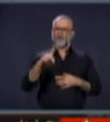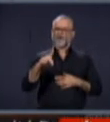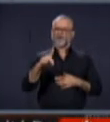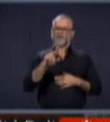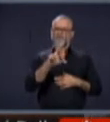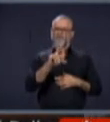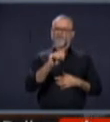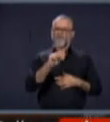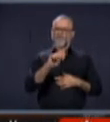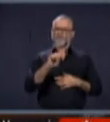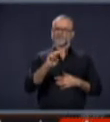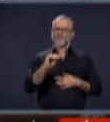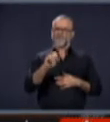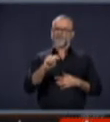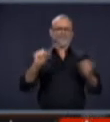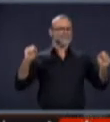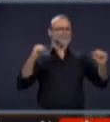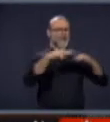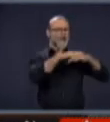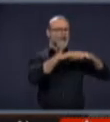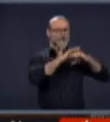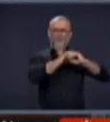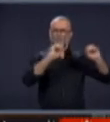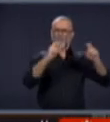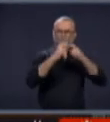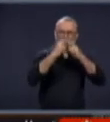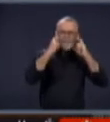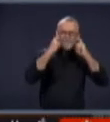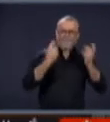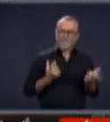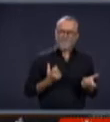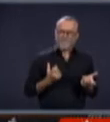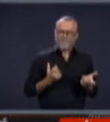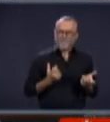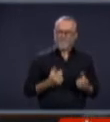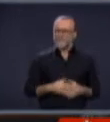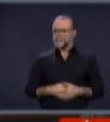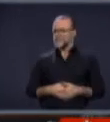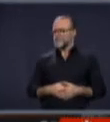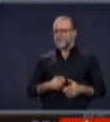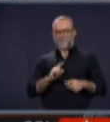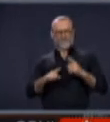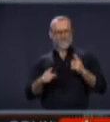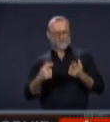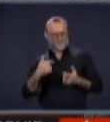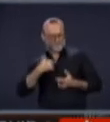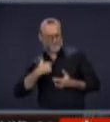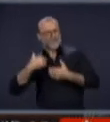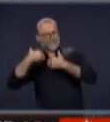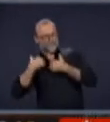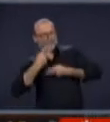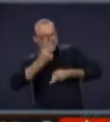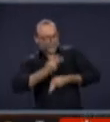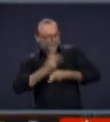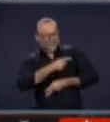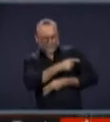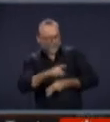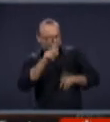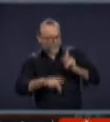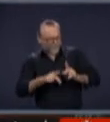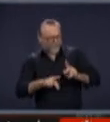de travail, il y avait 300 personnes dans un parc à Rosemont qui ne portaient pas de masque. Et nous devons porter sur